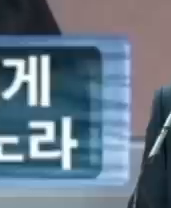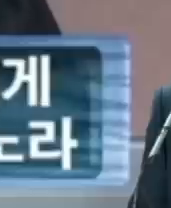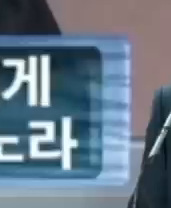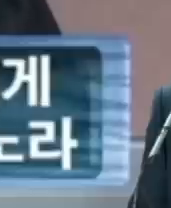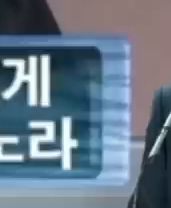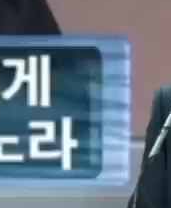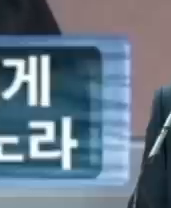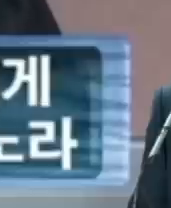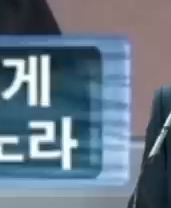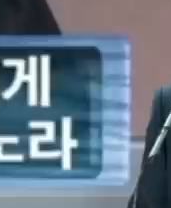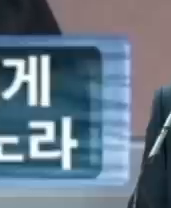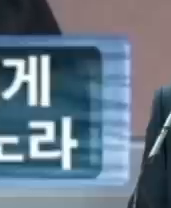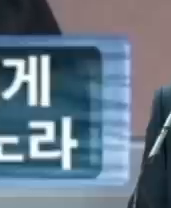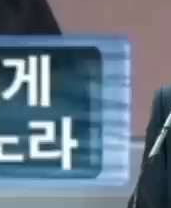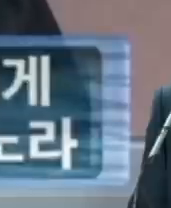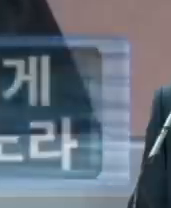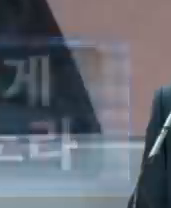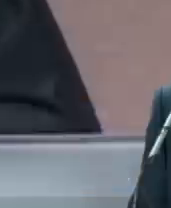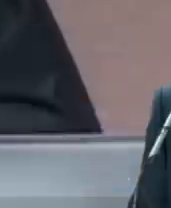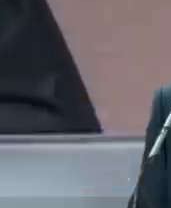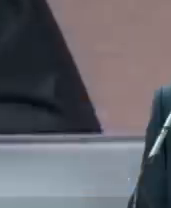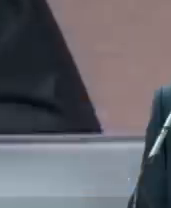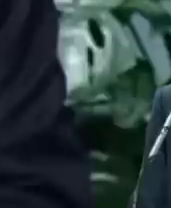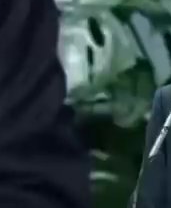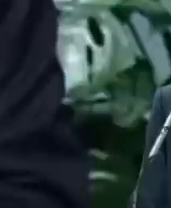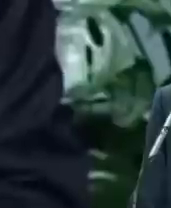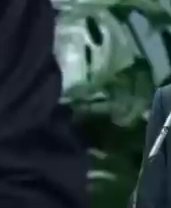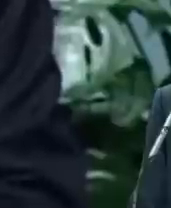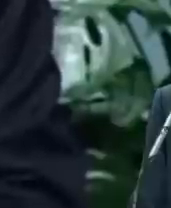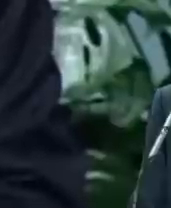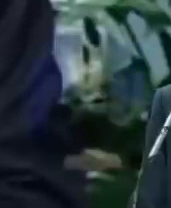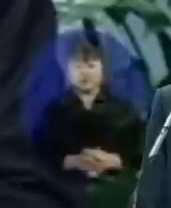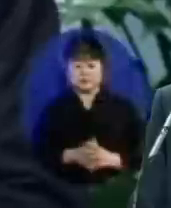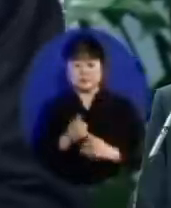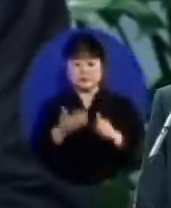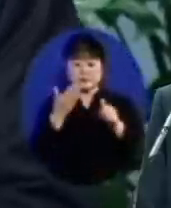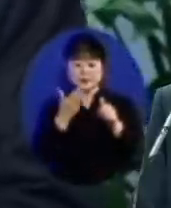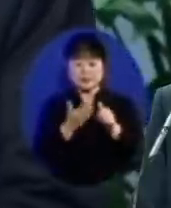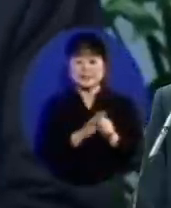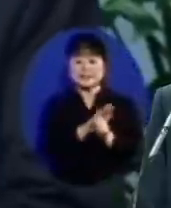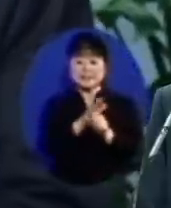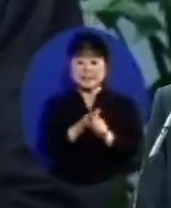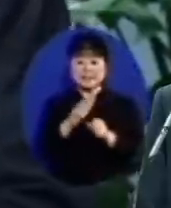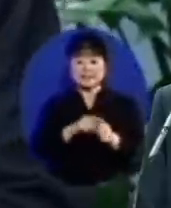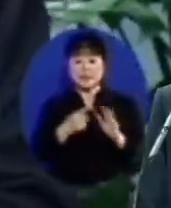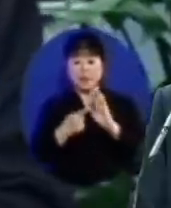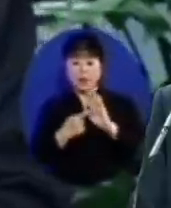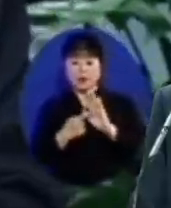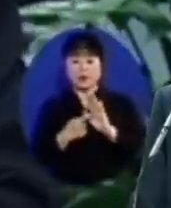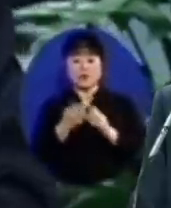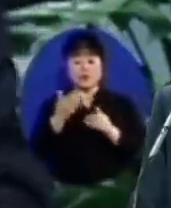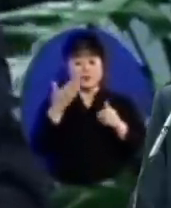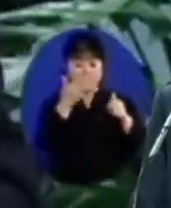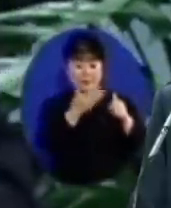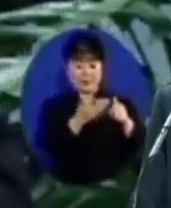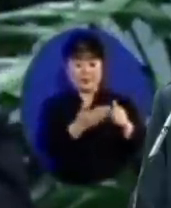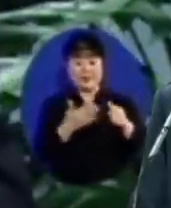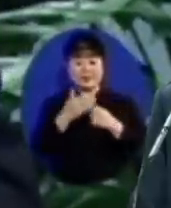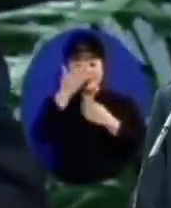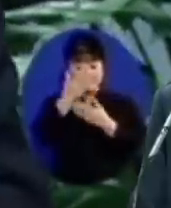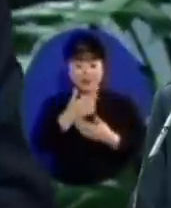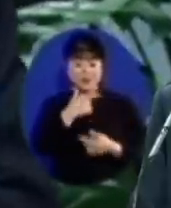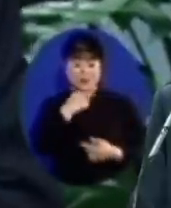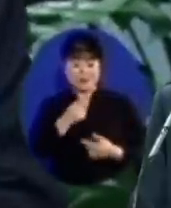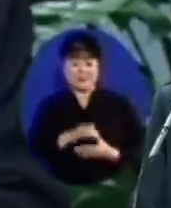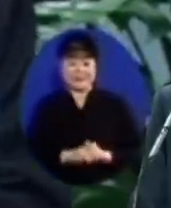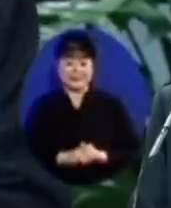하시기를 구하노라. 아멘. 오늘 저는 하나님의 사랑이란 제목으로 여러분과 함께 은혜를 나누고자